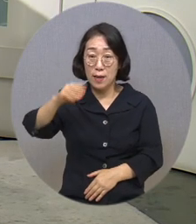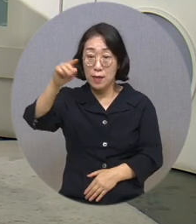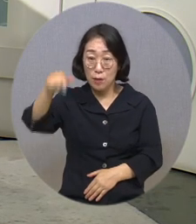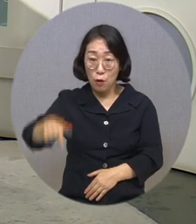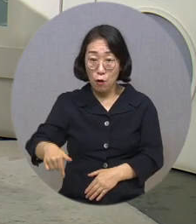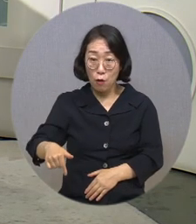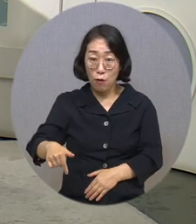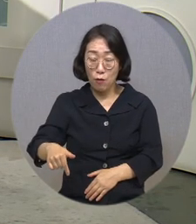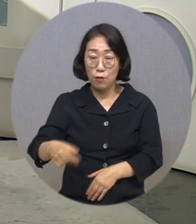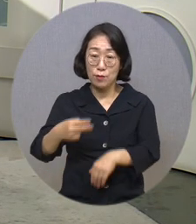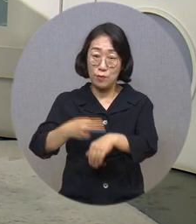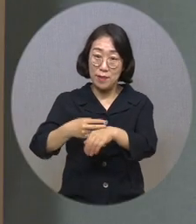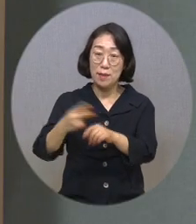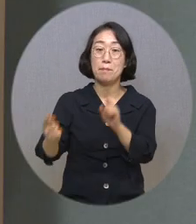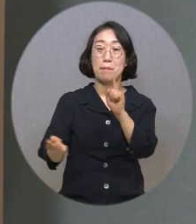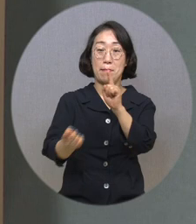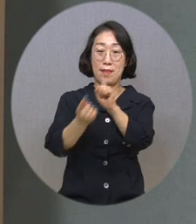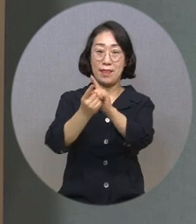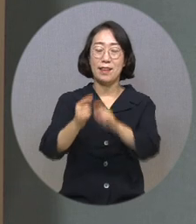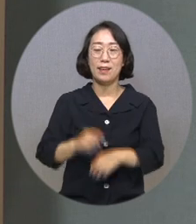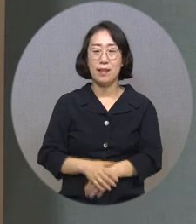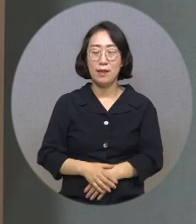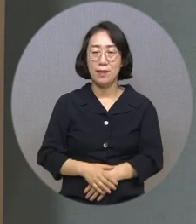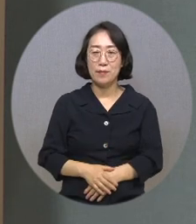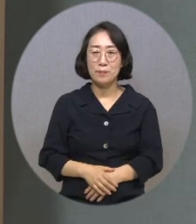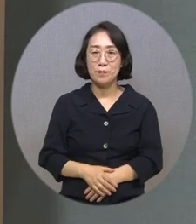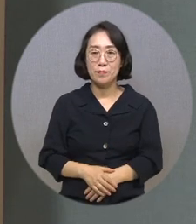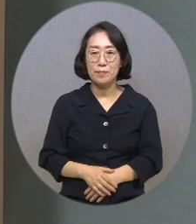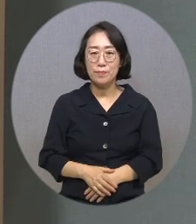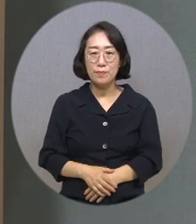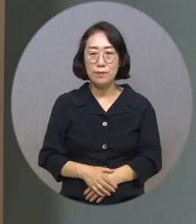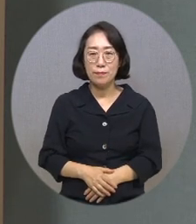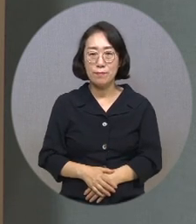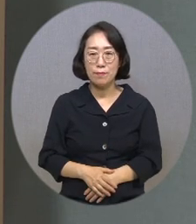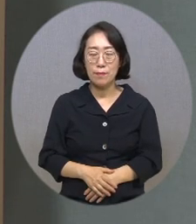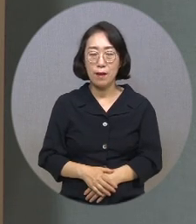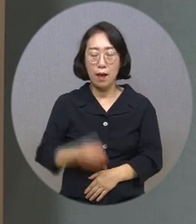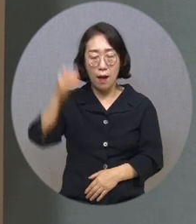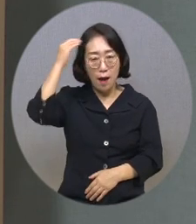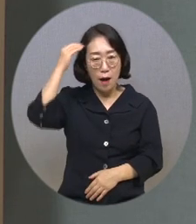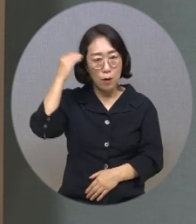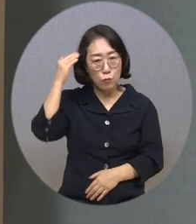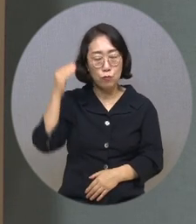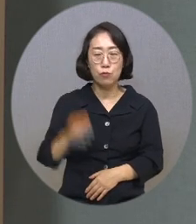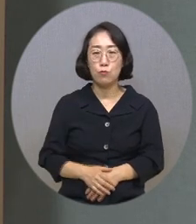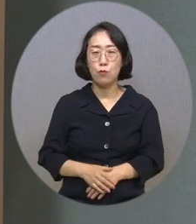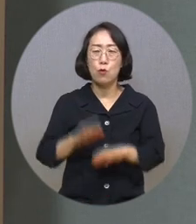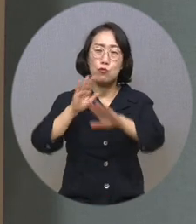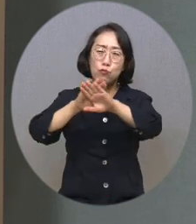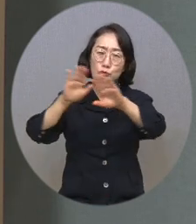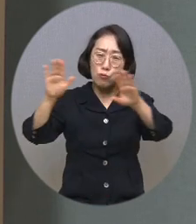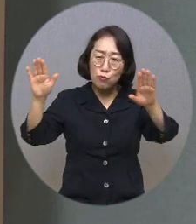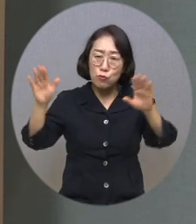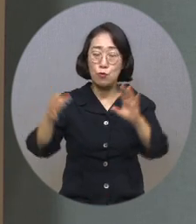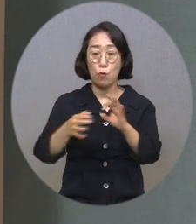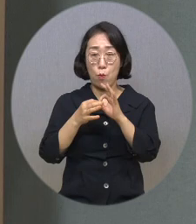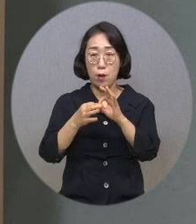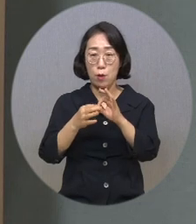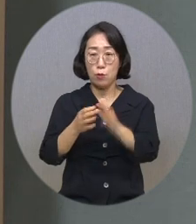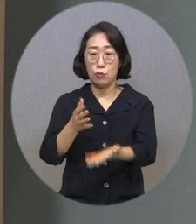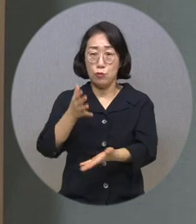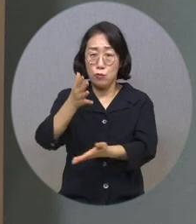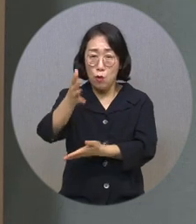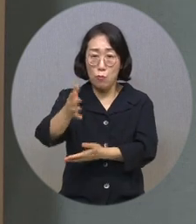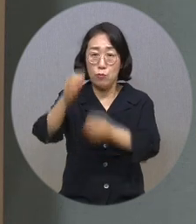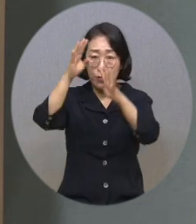만나니까 문득 우리나라의 우주 산업에 대한 전문 대학이 아무리